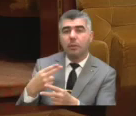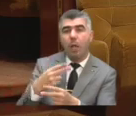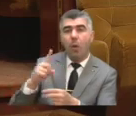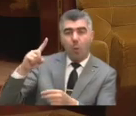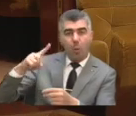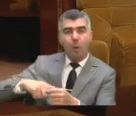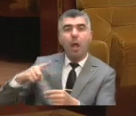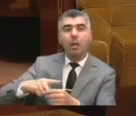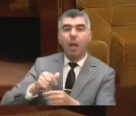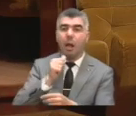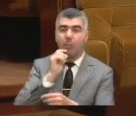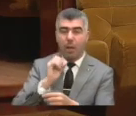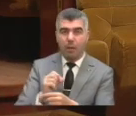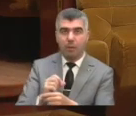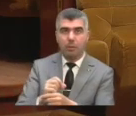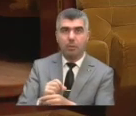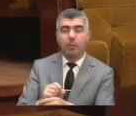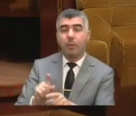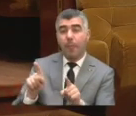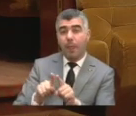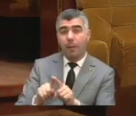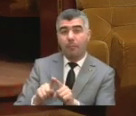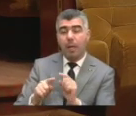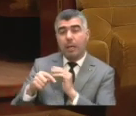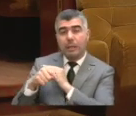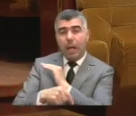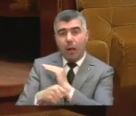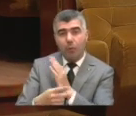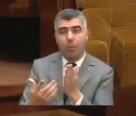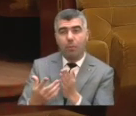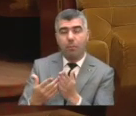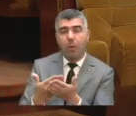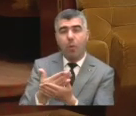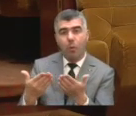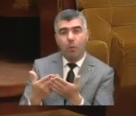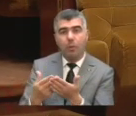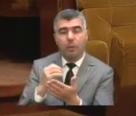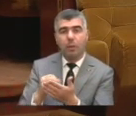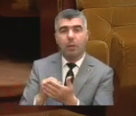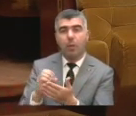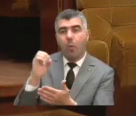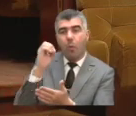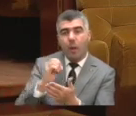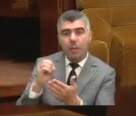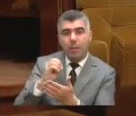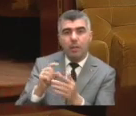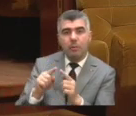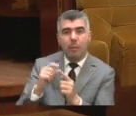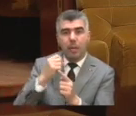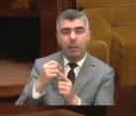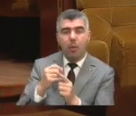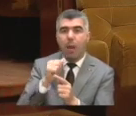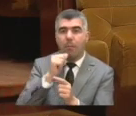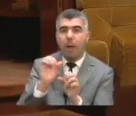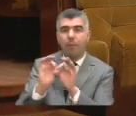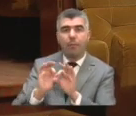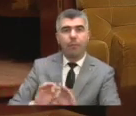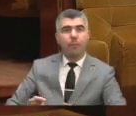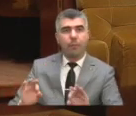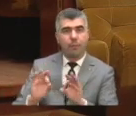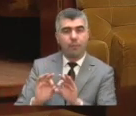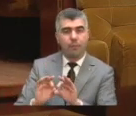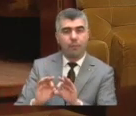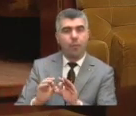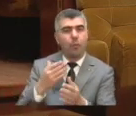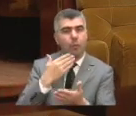يوميا، واحد الشرق والجنوب الشرقي ضرعة تافهة تسقى فقط بالتيمم للذاكرة فقط. شكرا السيد